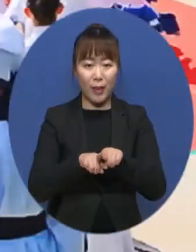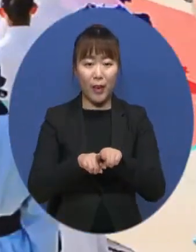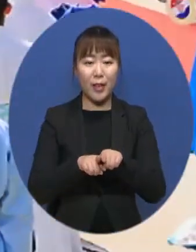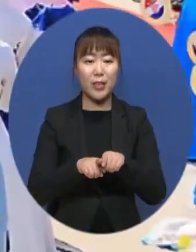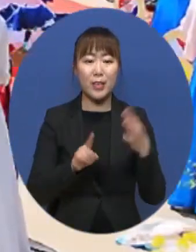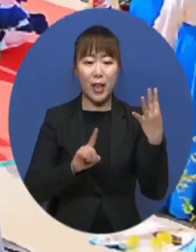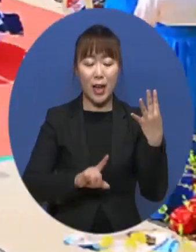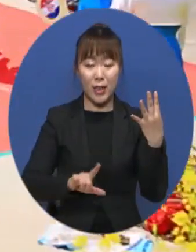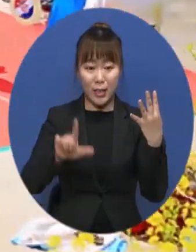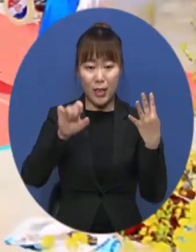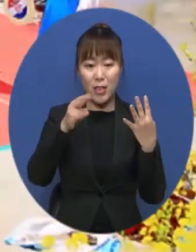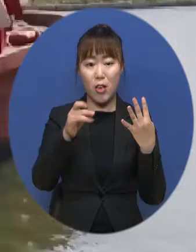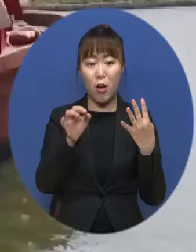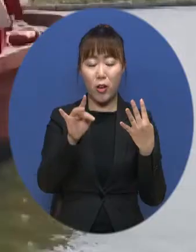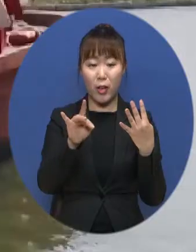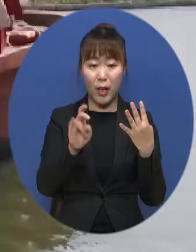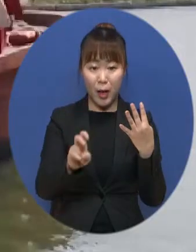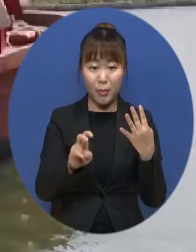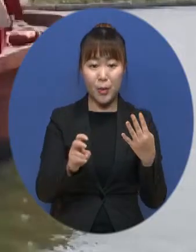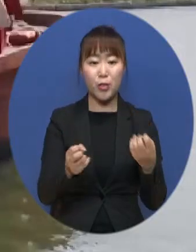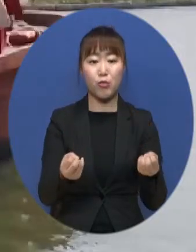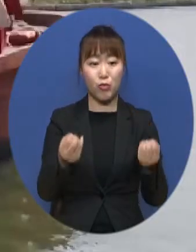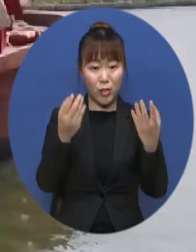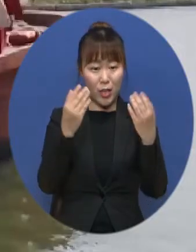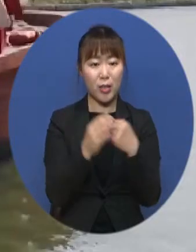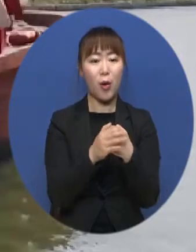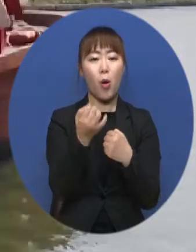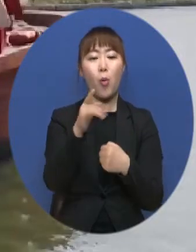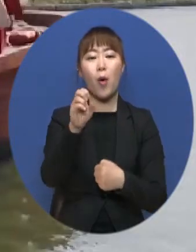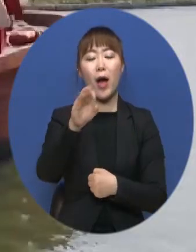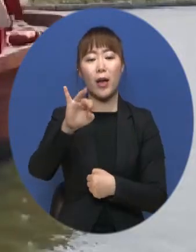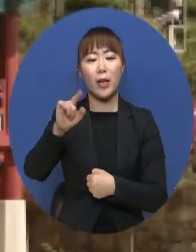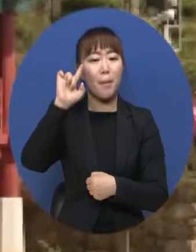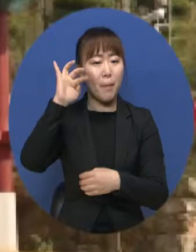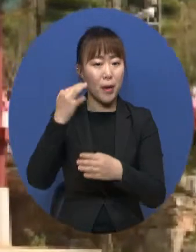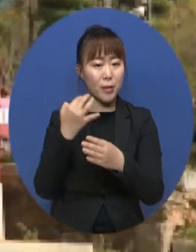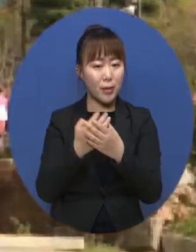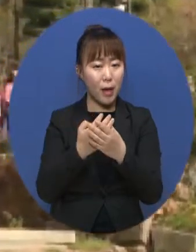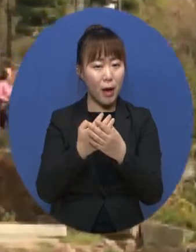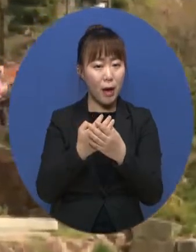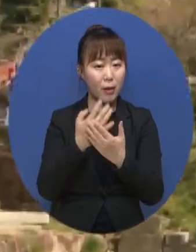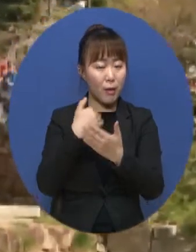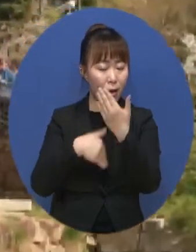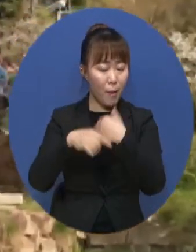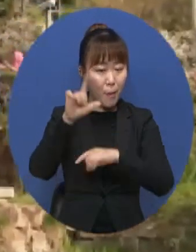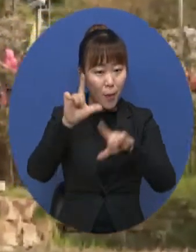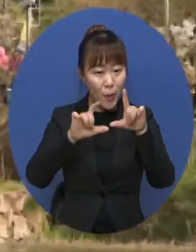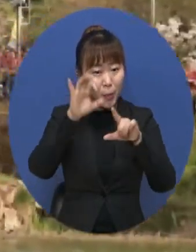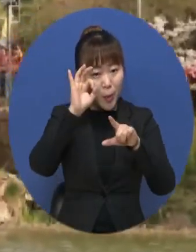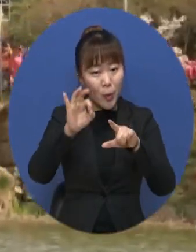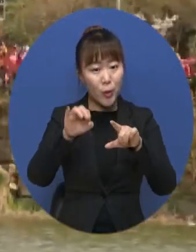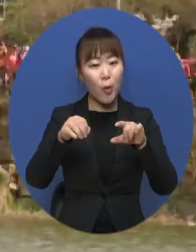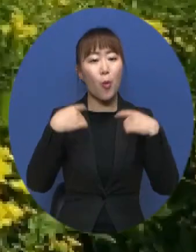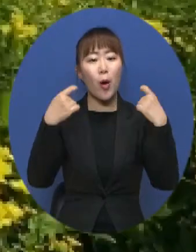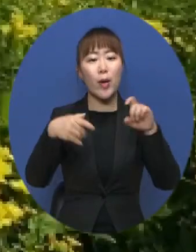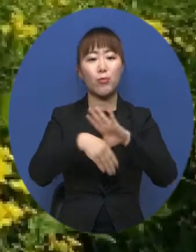4일 영암에서 펼쳐진 왕인문화축제는 왕인 박사의 발자취를 되돌아보는 뜻깊은 관광문화복지의